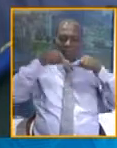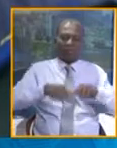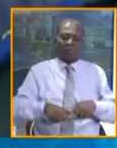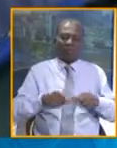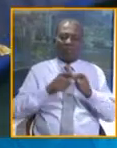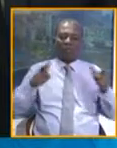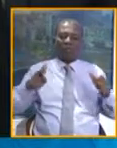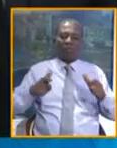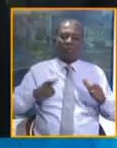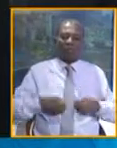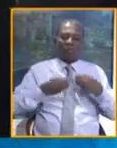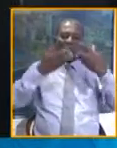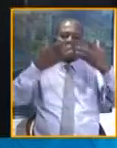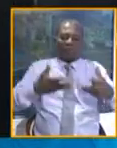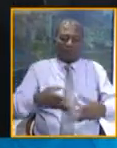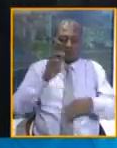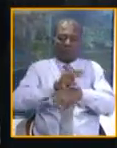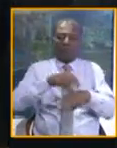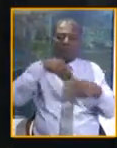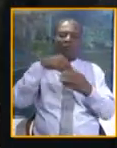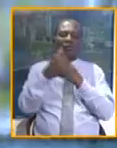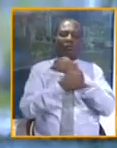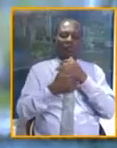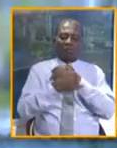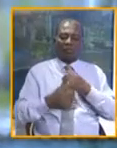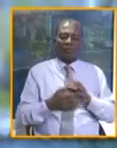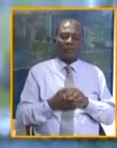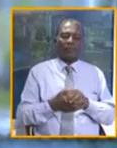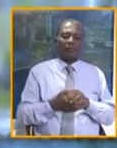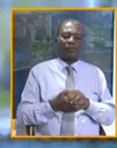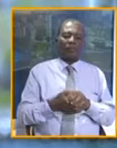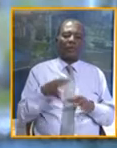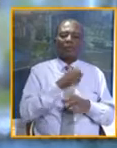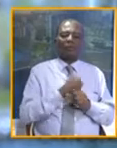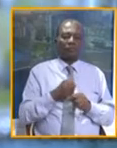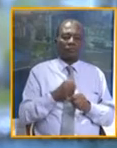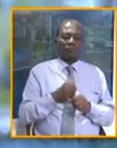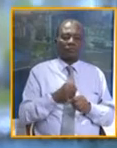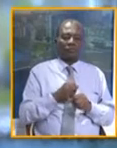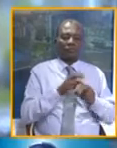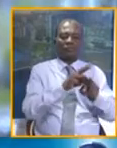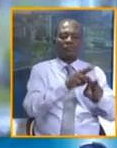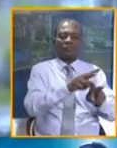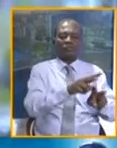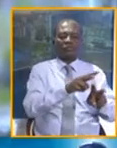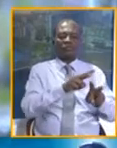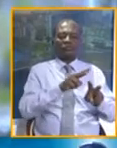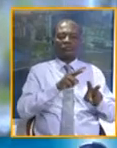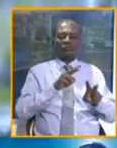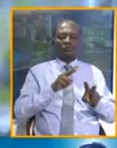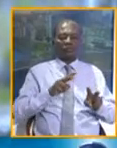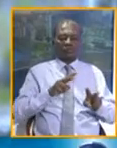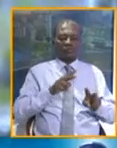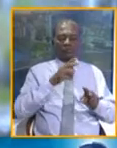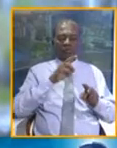des plus grands pourvoyeurs d'emplois dans le pays. Et les obsèques du Cheikh Aïma Mamadou Traoré, elles